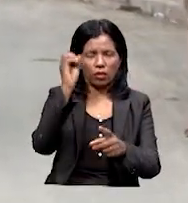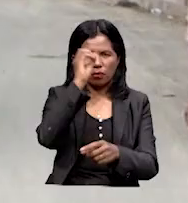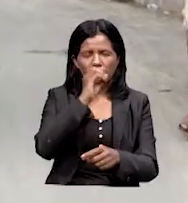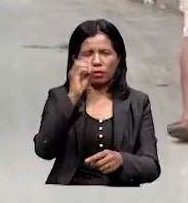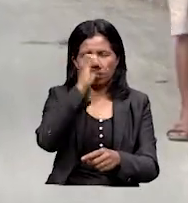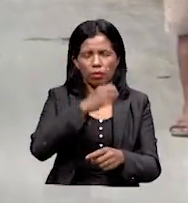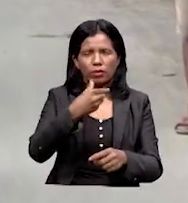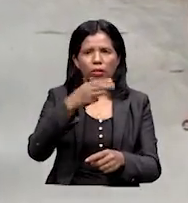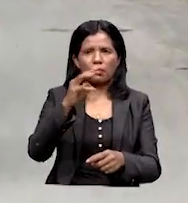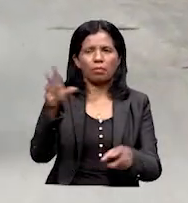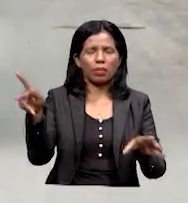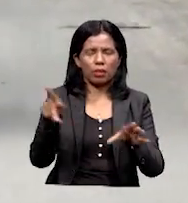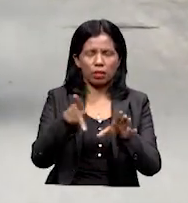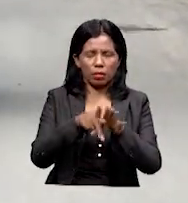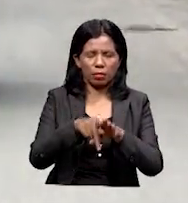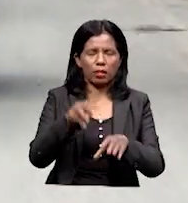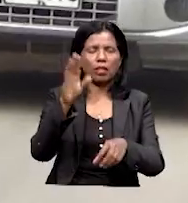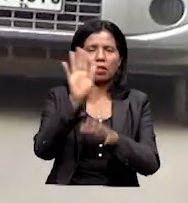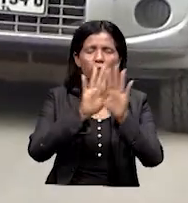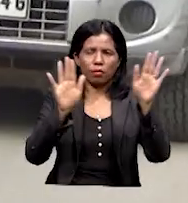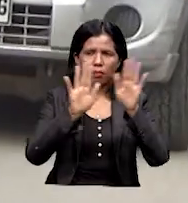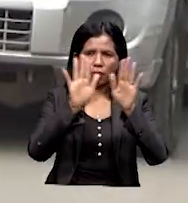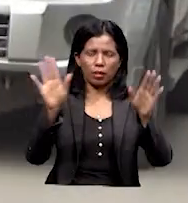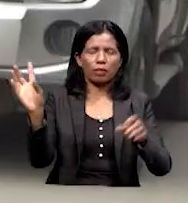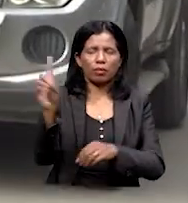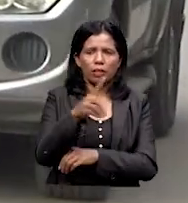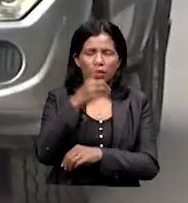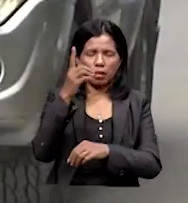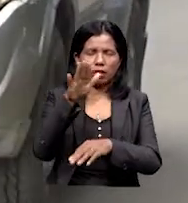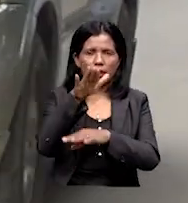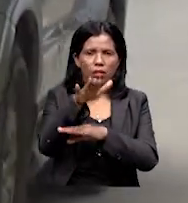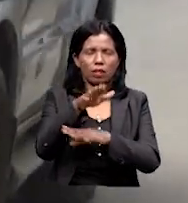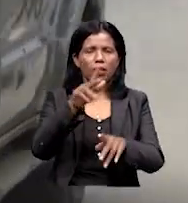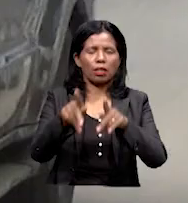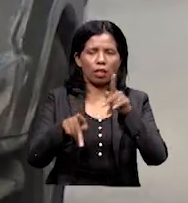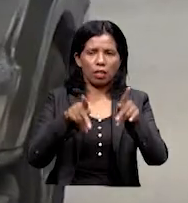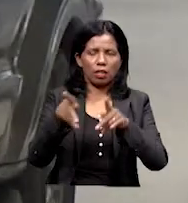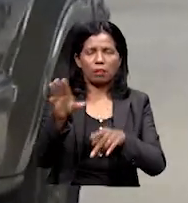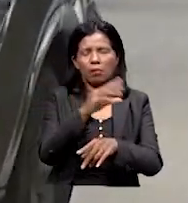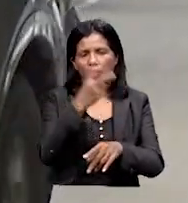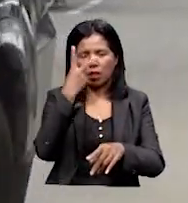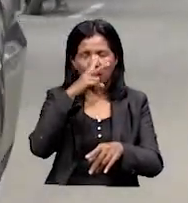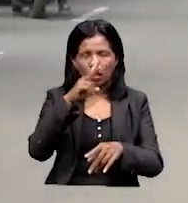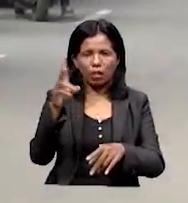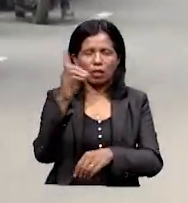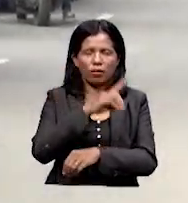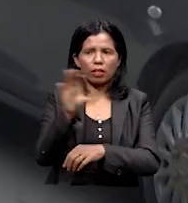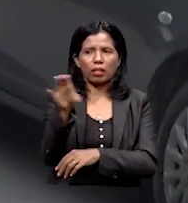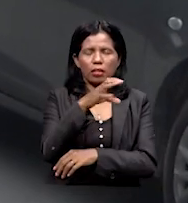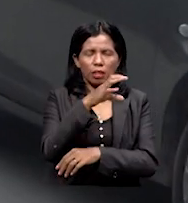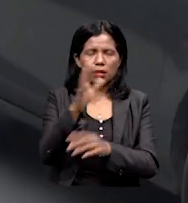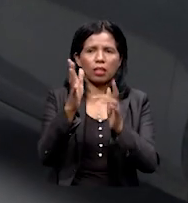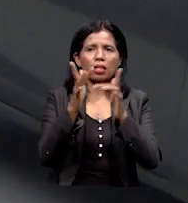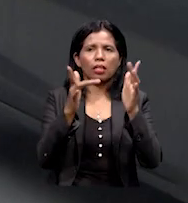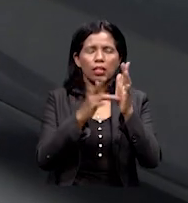foi participa missa natal ia domingo da der ia parte lor krai comunidade festes lor natal ho familia ia Kristo rei